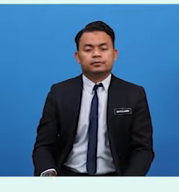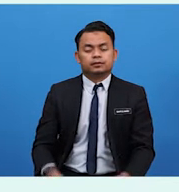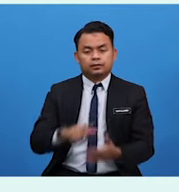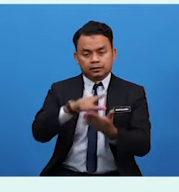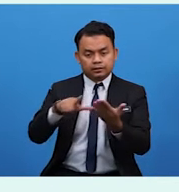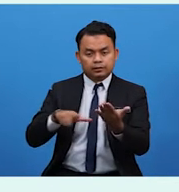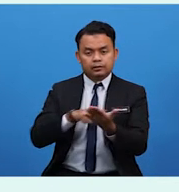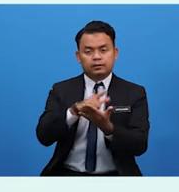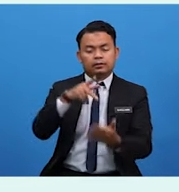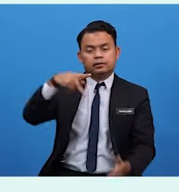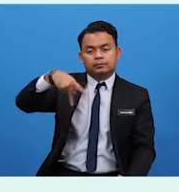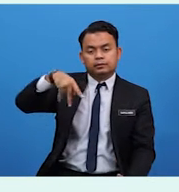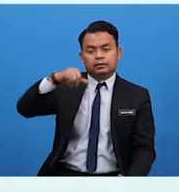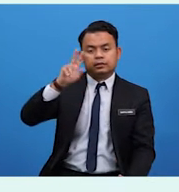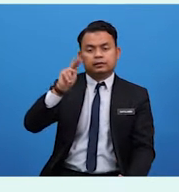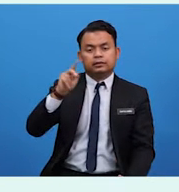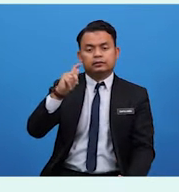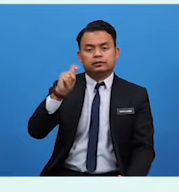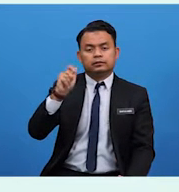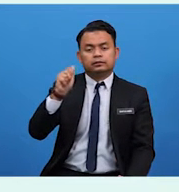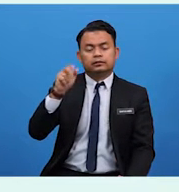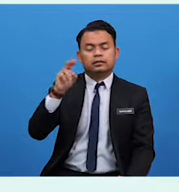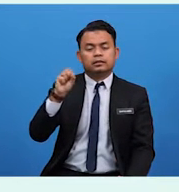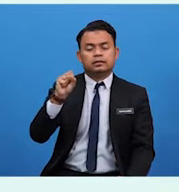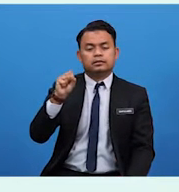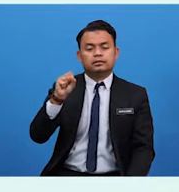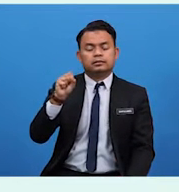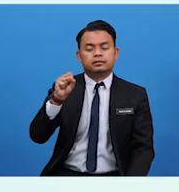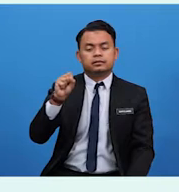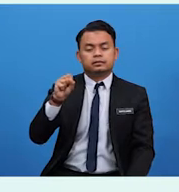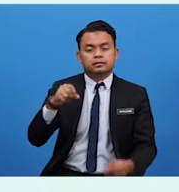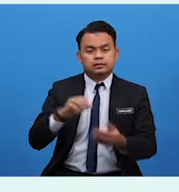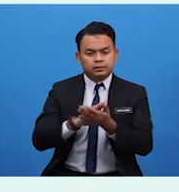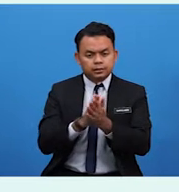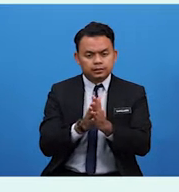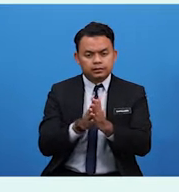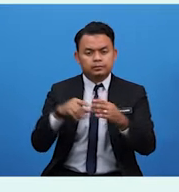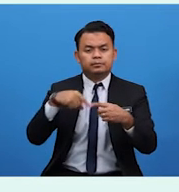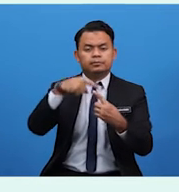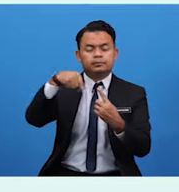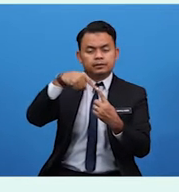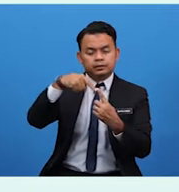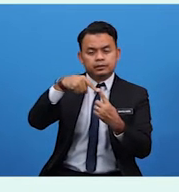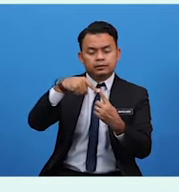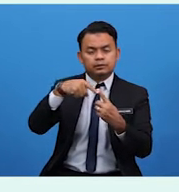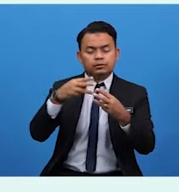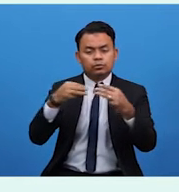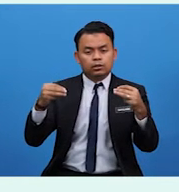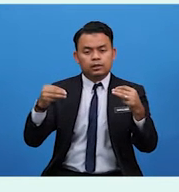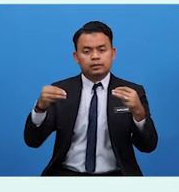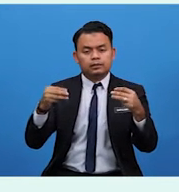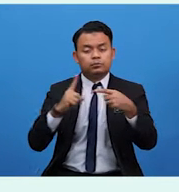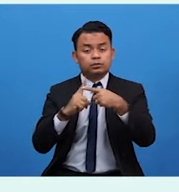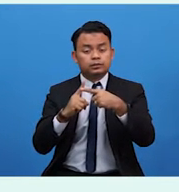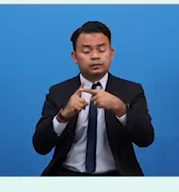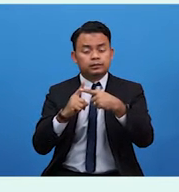Litar pintas berlaku apabila wire positif yang bocor bersentuhan